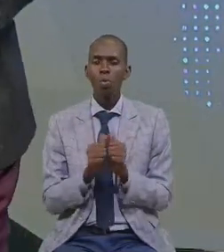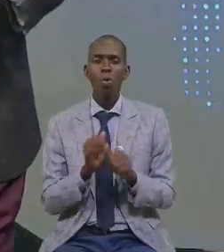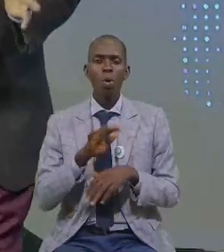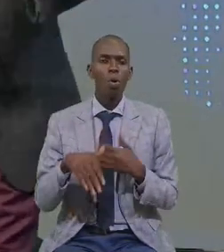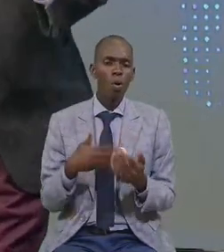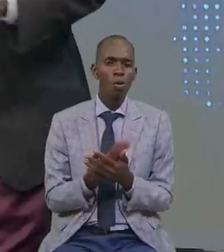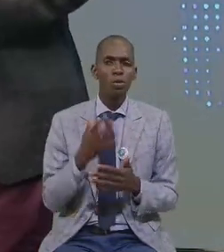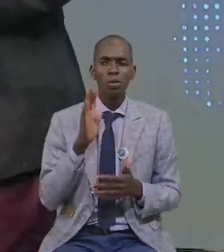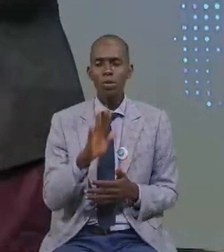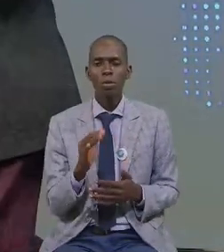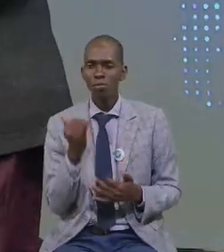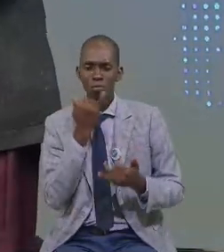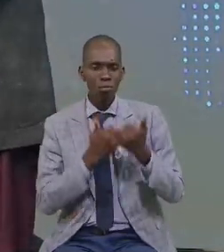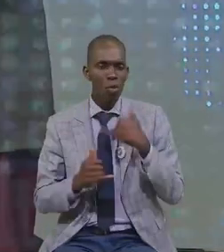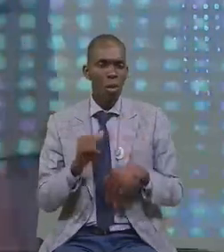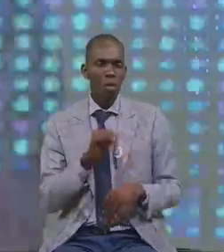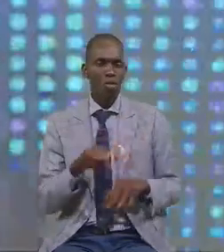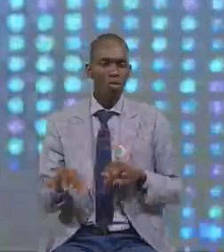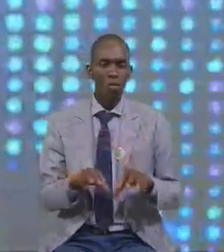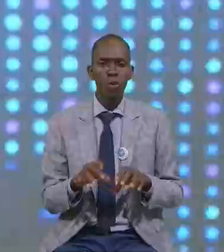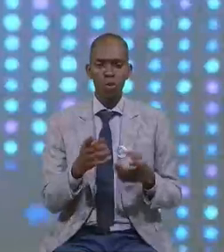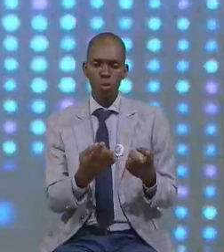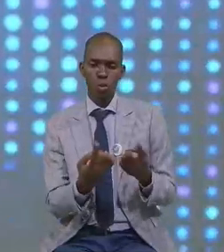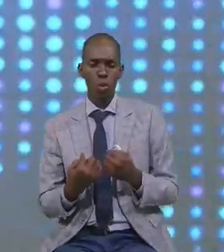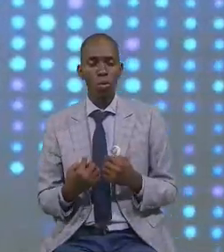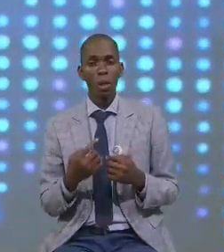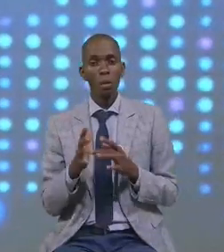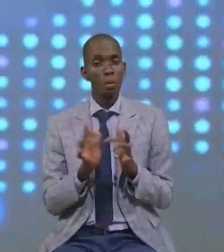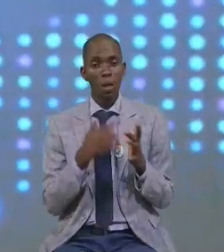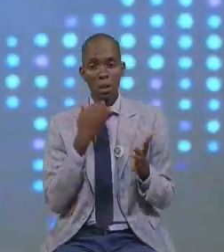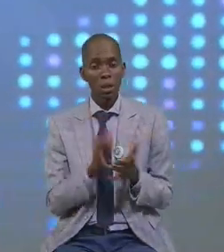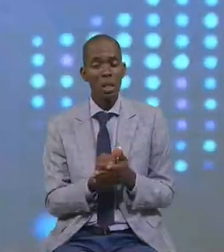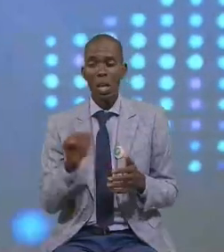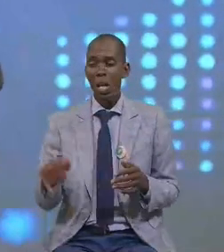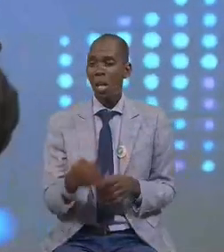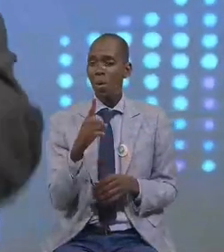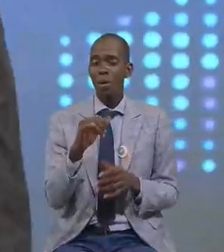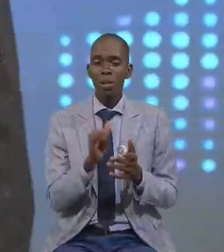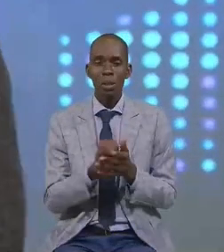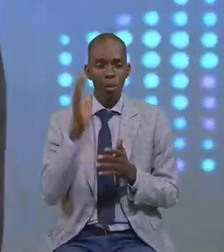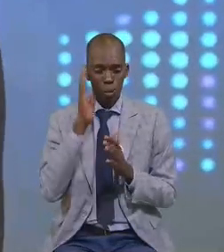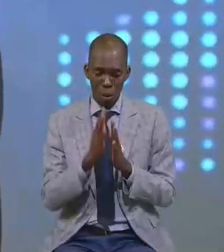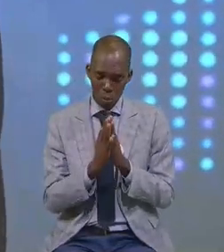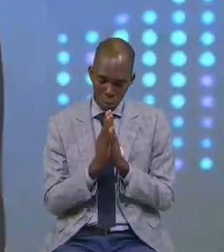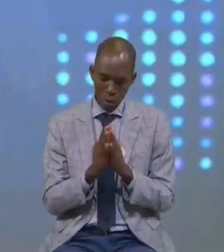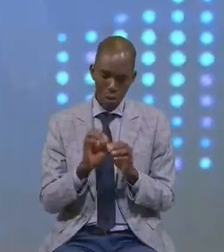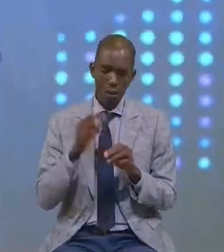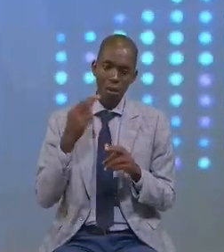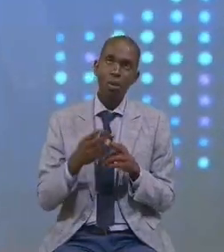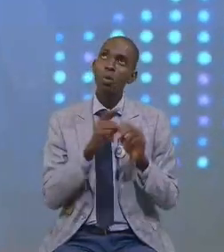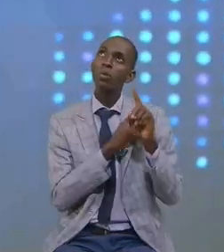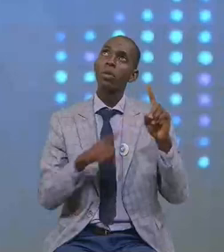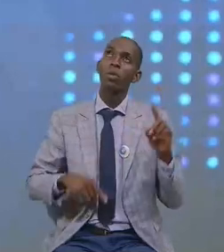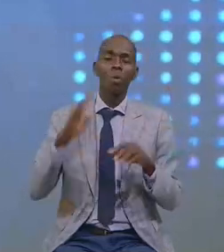avec toute ta prodigalité, tu viens, et quiconque invoquera le nom du Seigneur